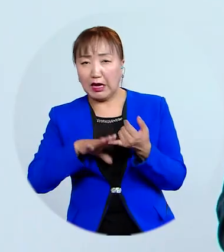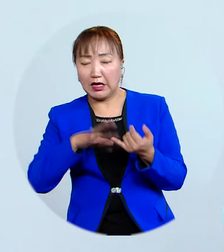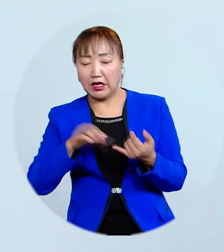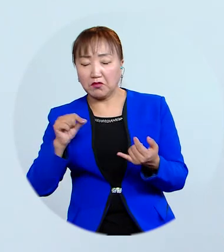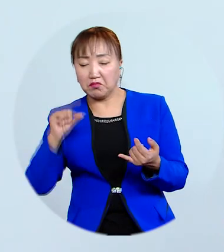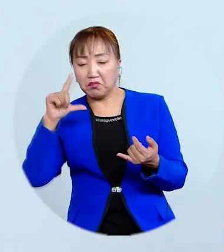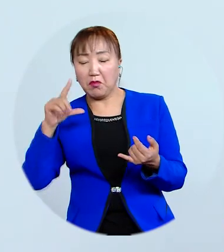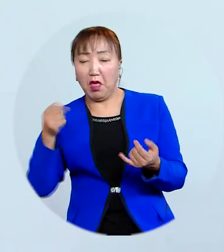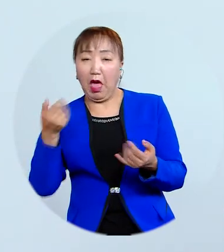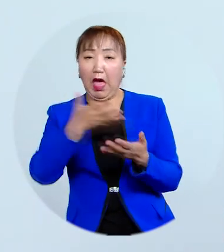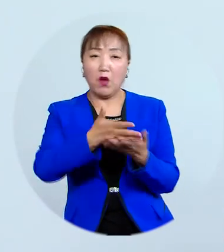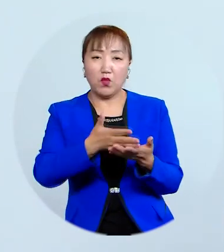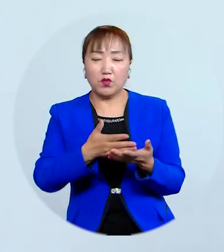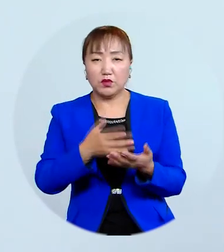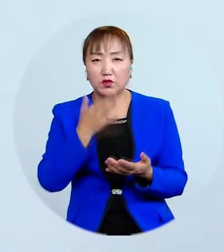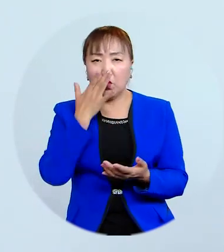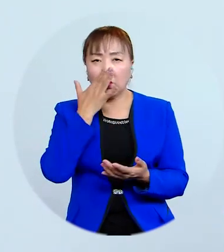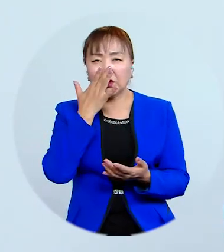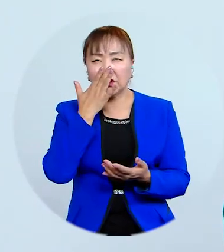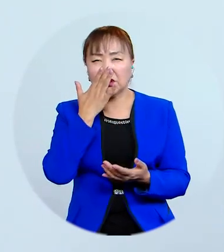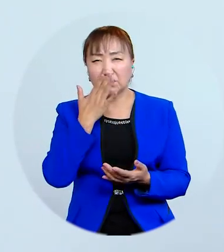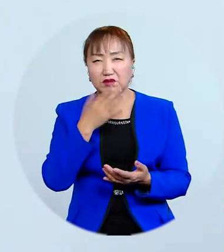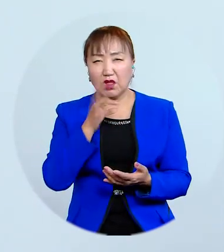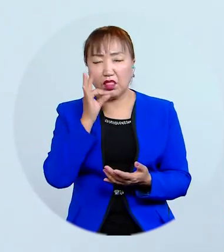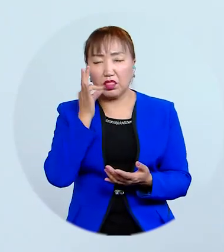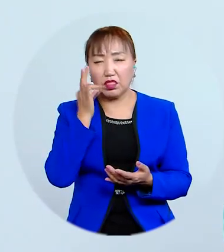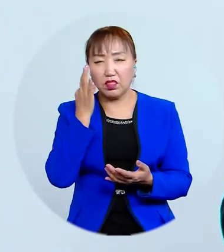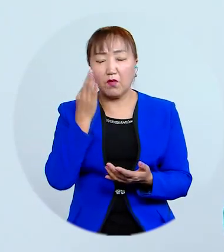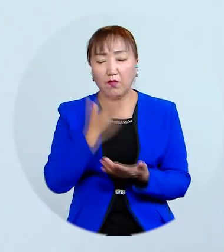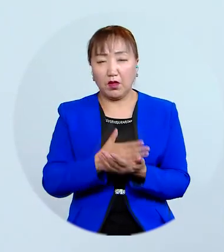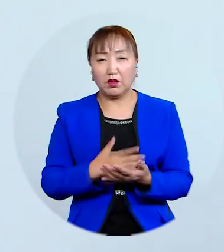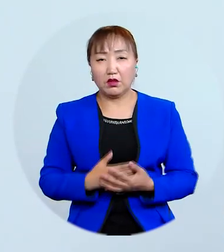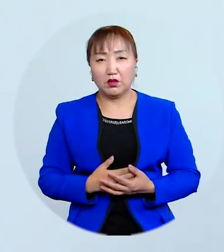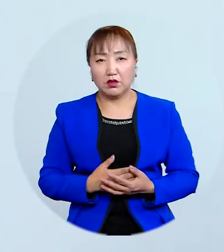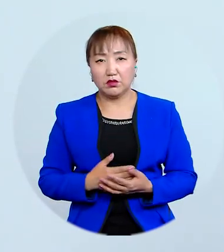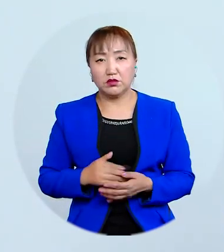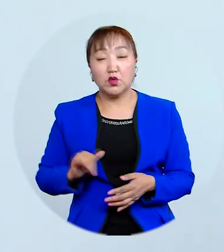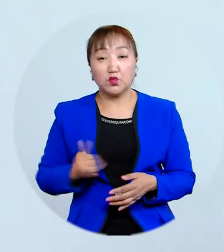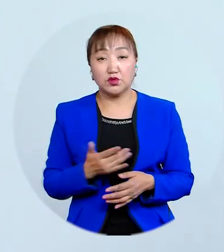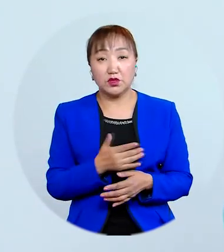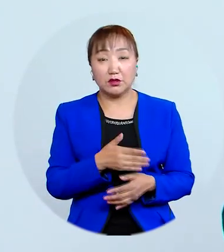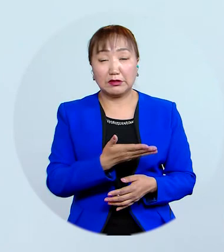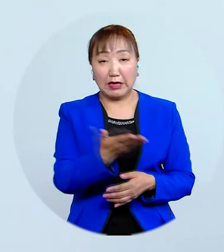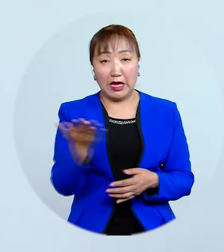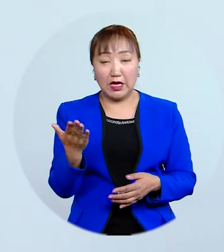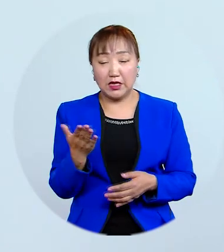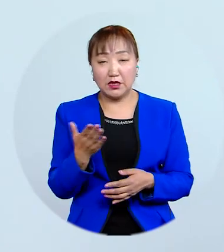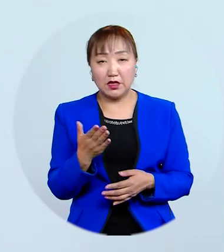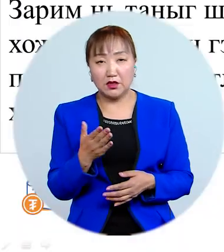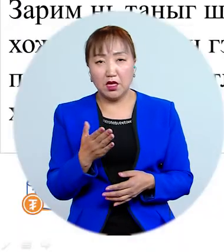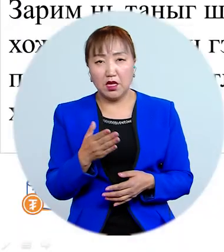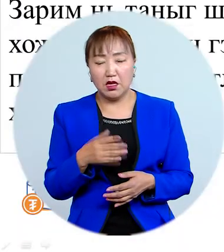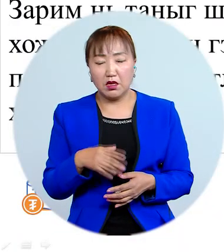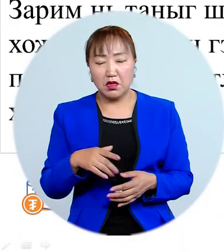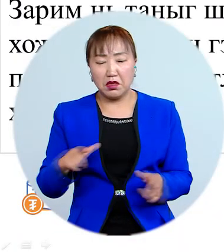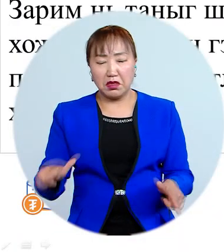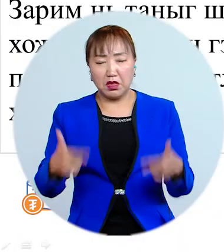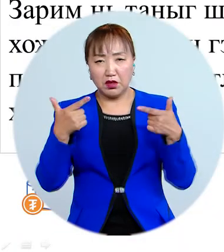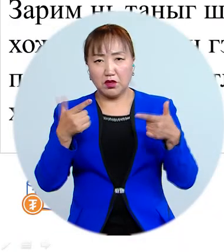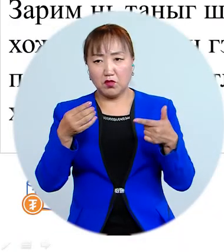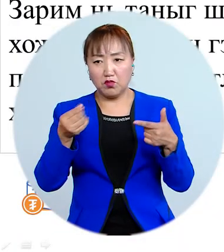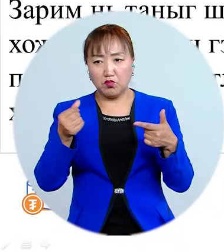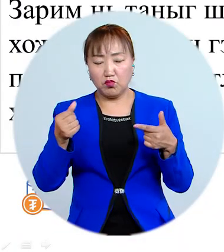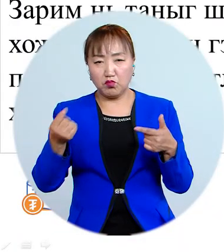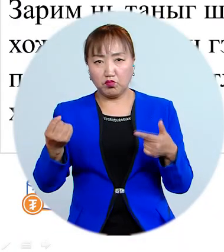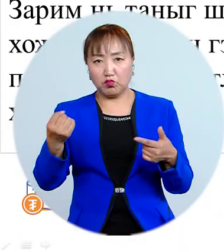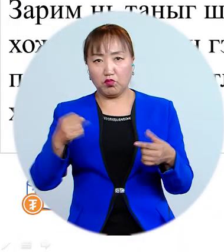ийм луйваруд бас байдаг бах нэ. Ер нь тэгээд та ямар ч юмд оролцоогүй хахад гинт хизээч одоо мөнгө хожих их хэмжээний